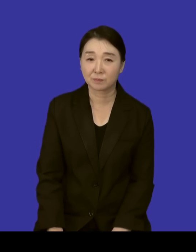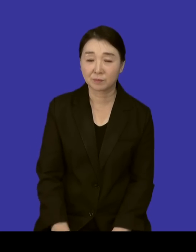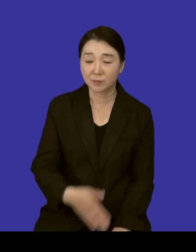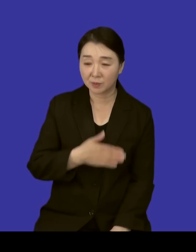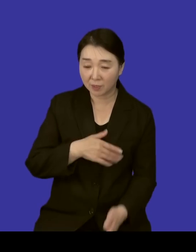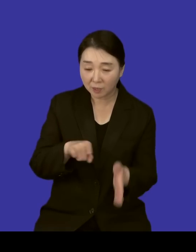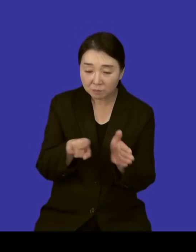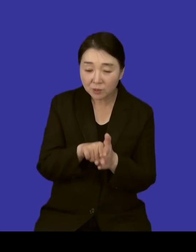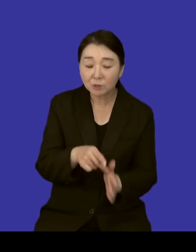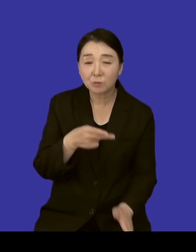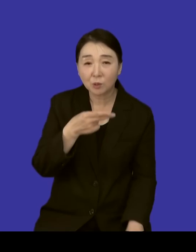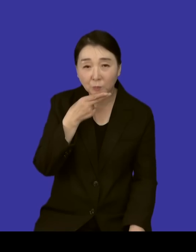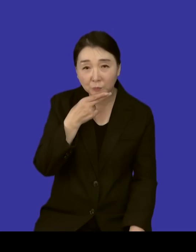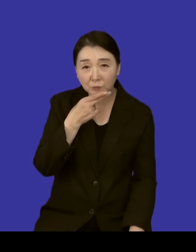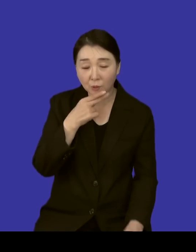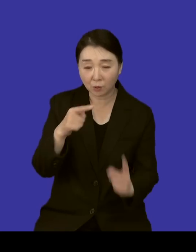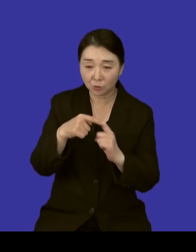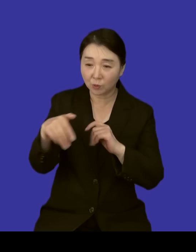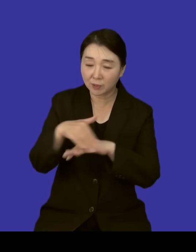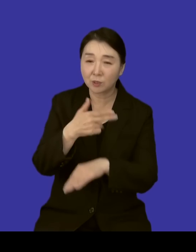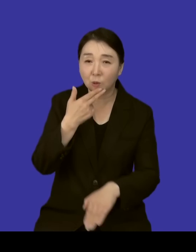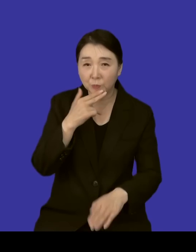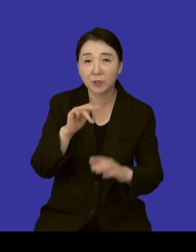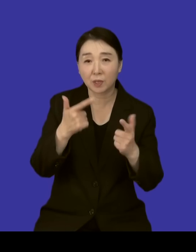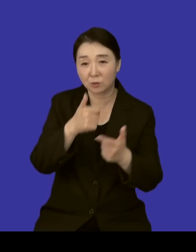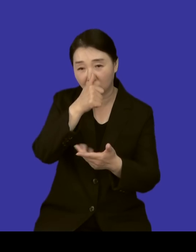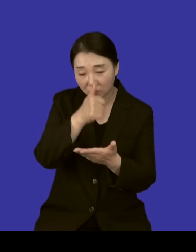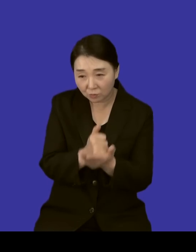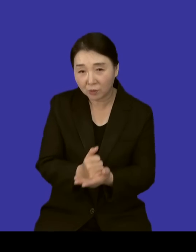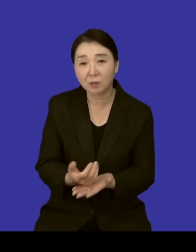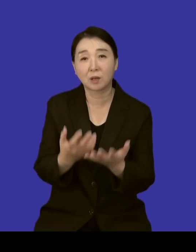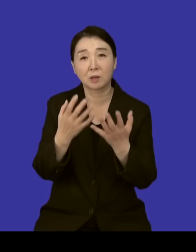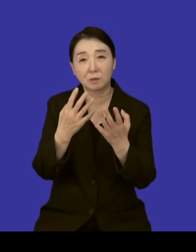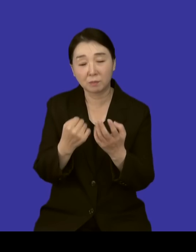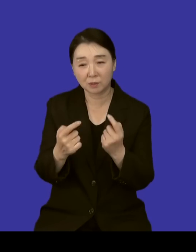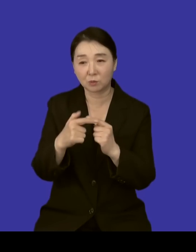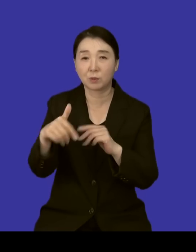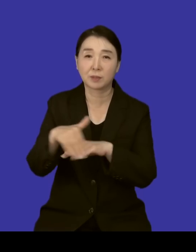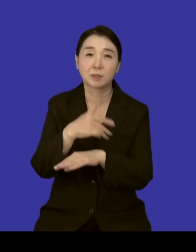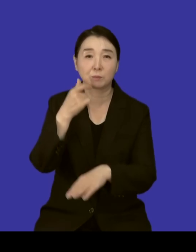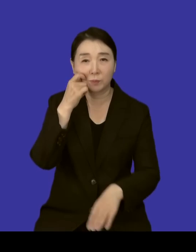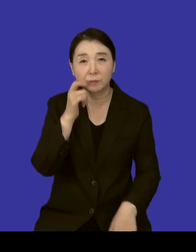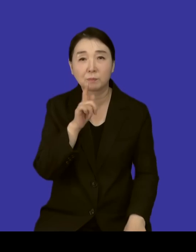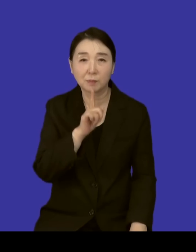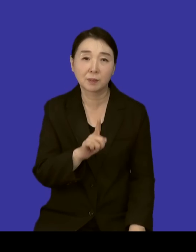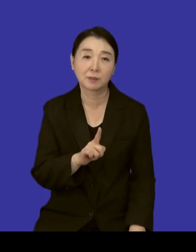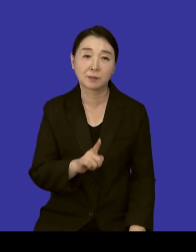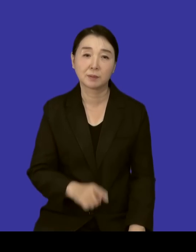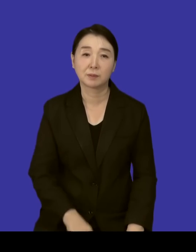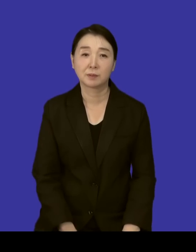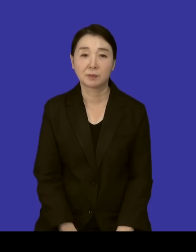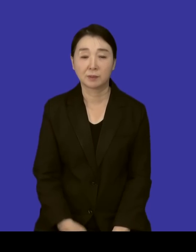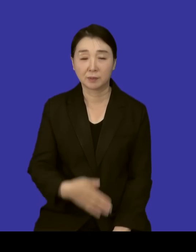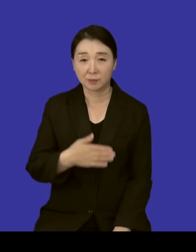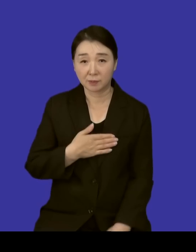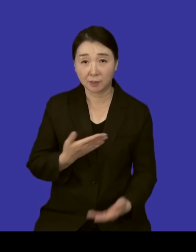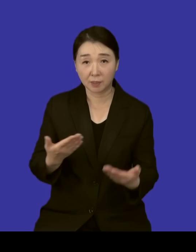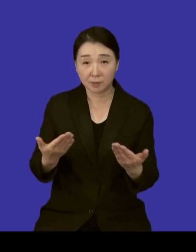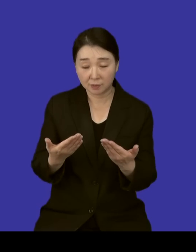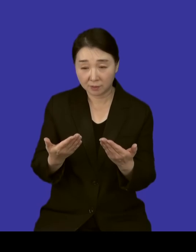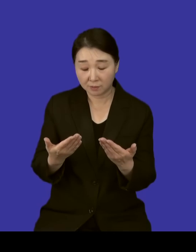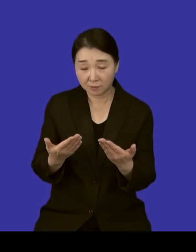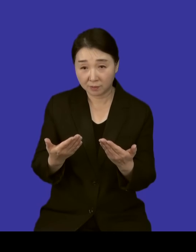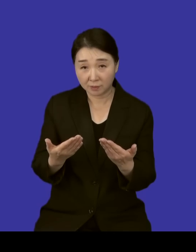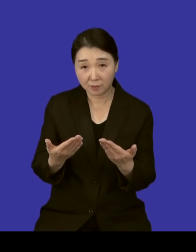제가 믿음이 없어서 교회를 안 나간 게 아니고 죄가 많아서 교회를 못 나갔습니다. 제 직업을